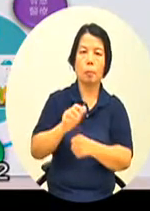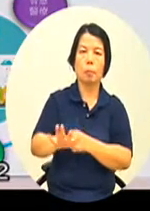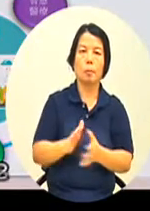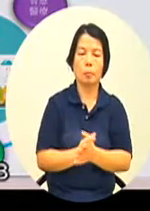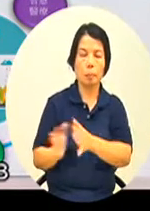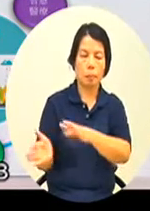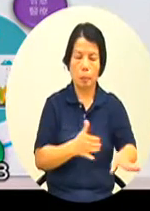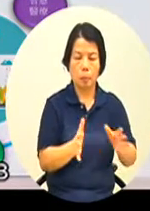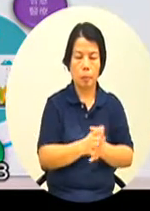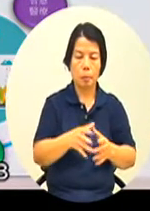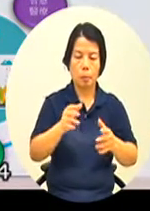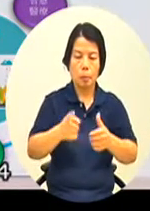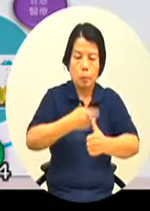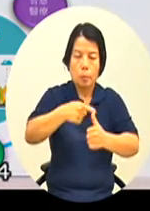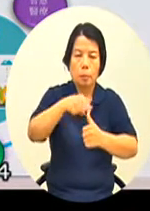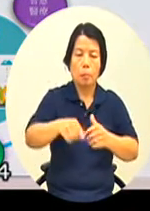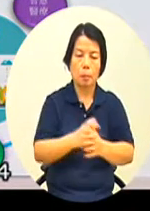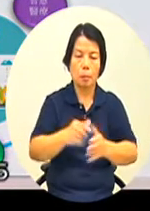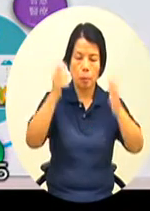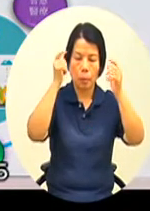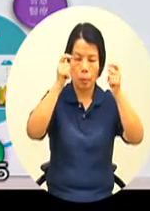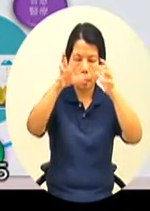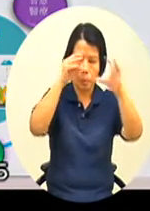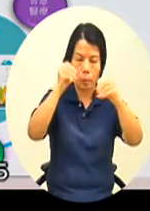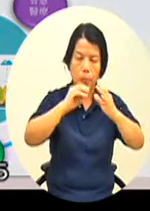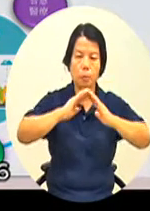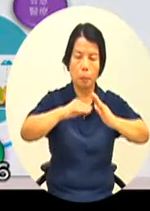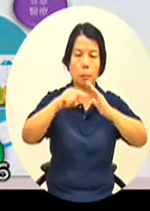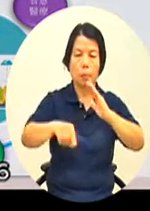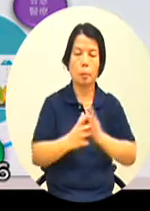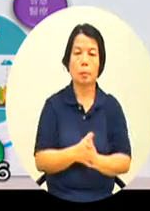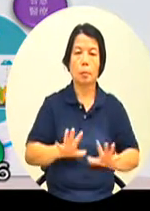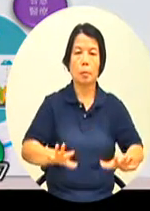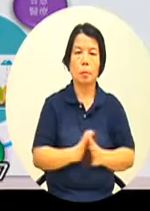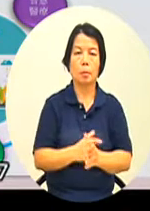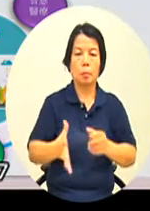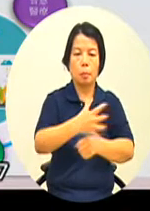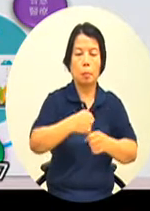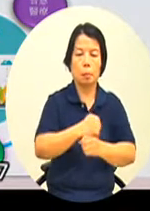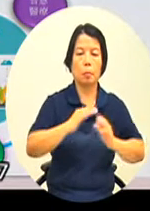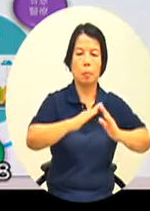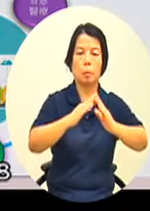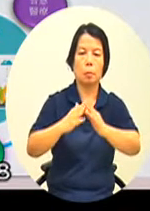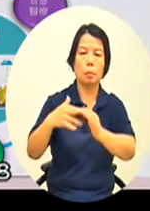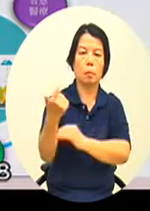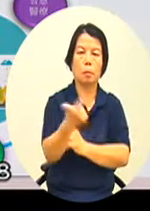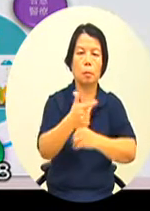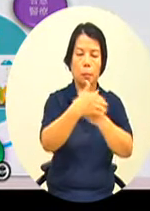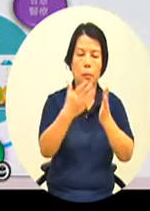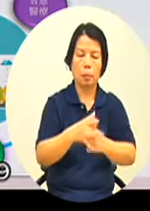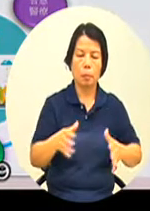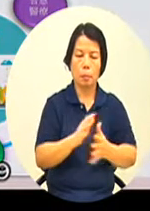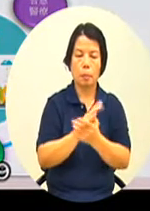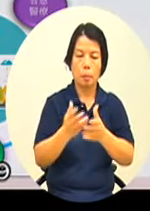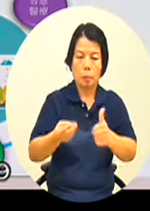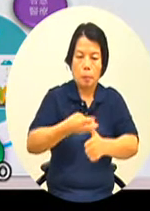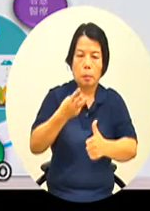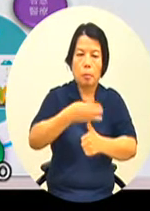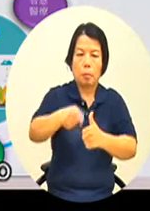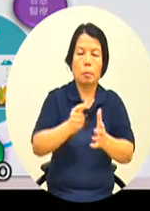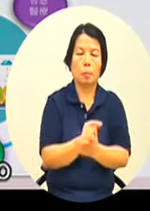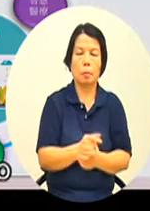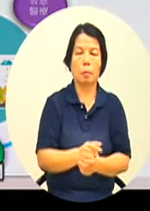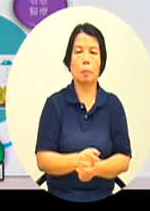县市推动智慧城市现况的调查，本府在全国及六都都排名为第三，仅次于台北市跟新北